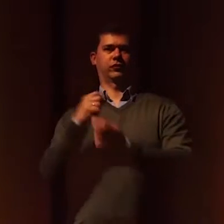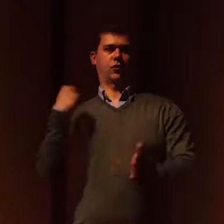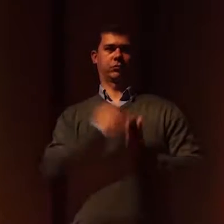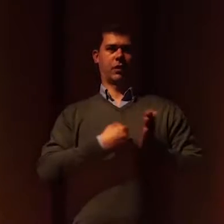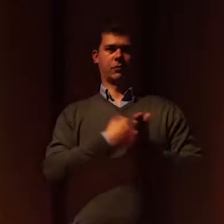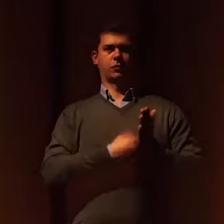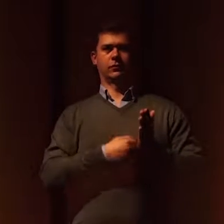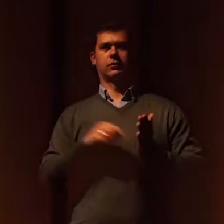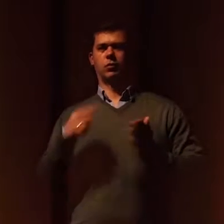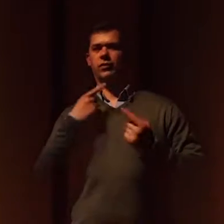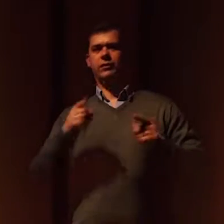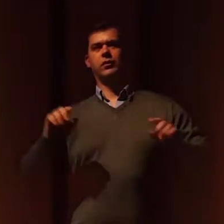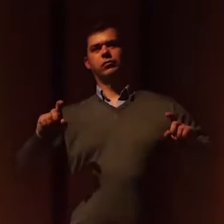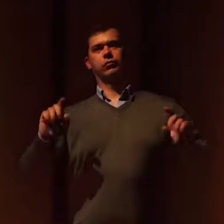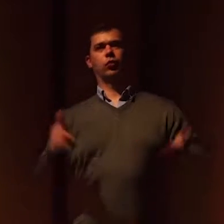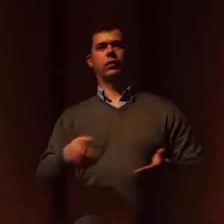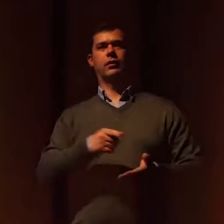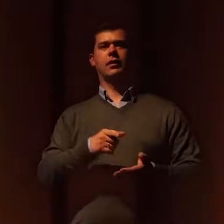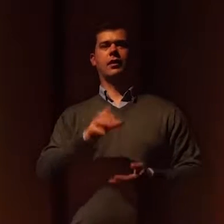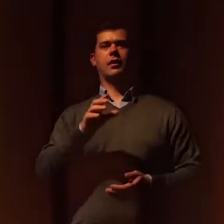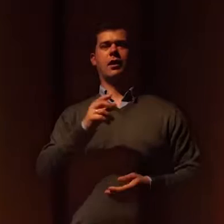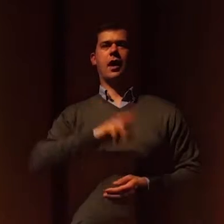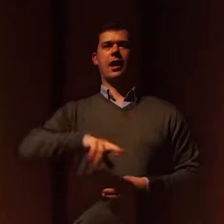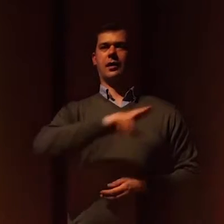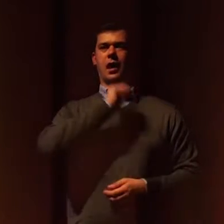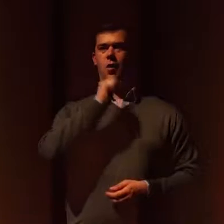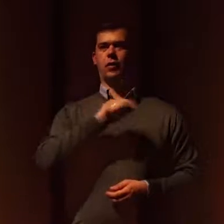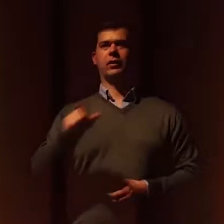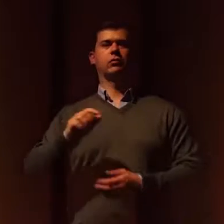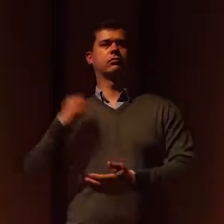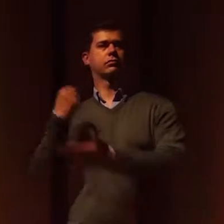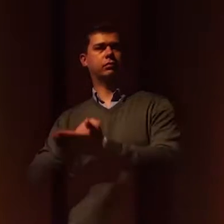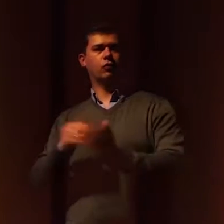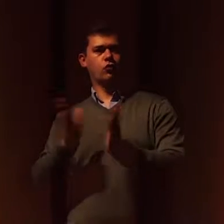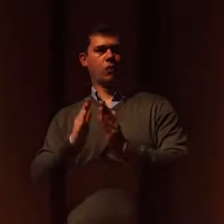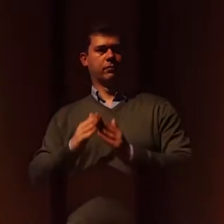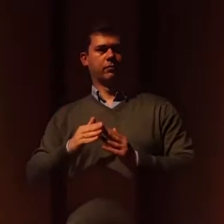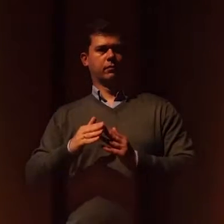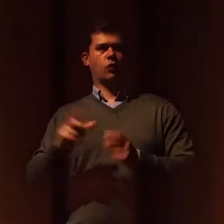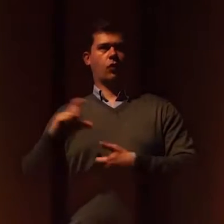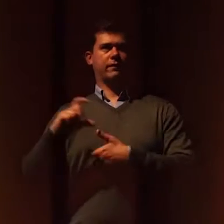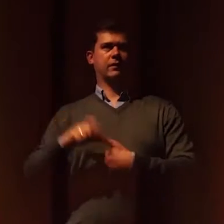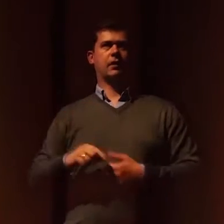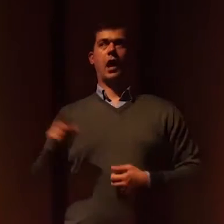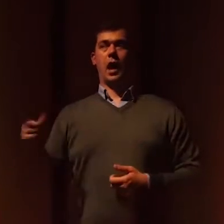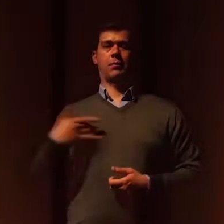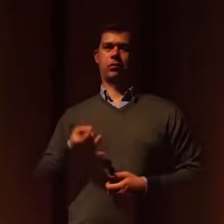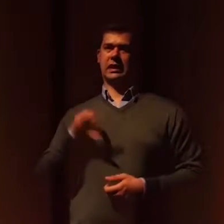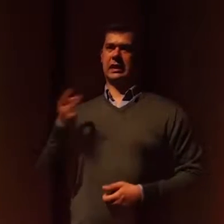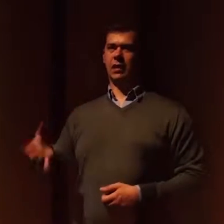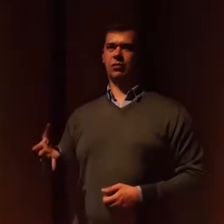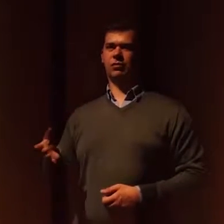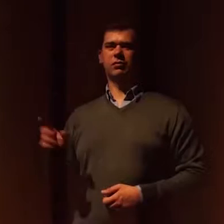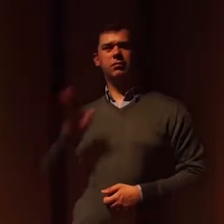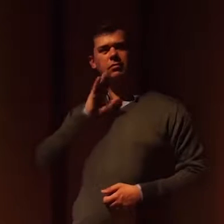mówiąc skrócie konwencji rady Europa o zwalczaniu przemocy wobec kobiet i przemocy domowej zarzutem który się właśnie odnosi do